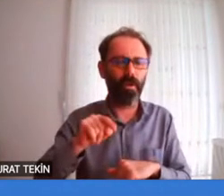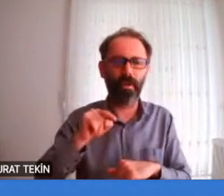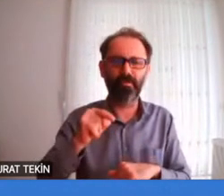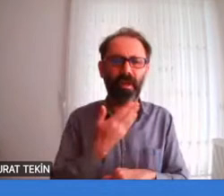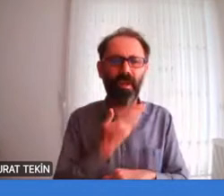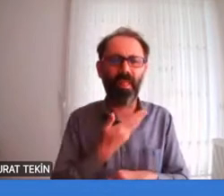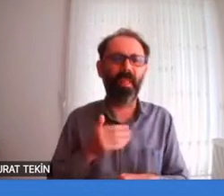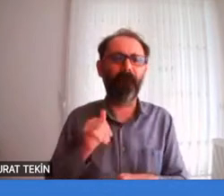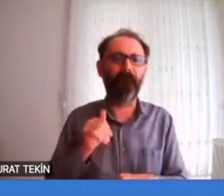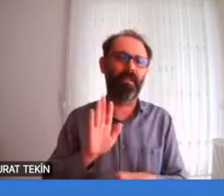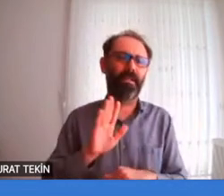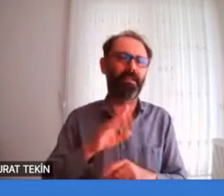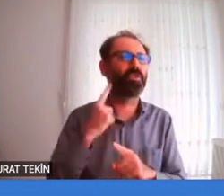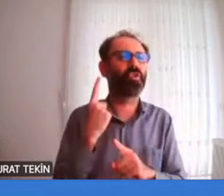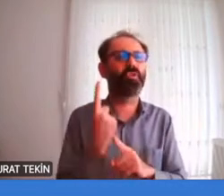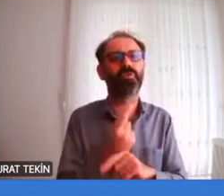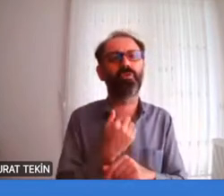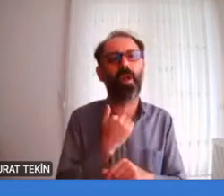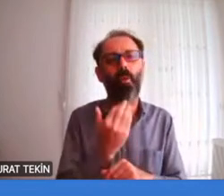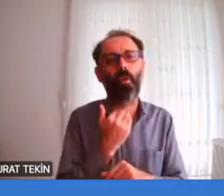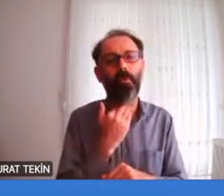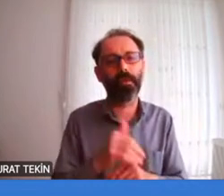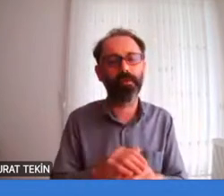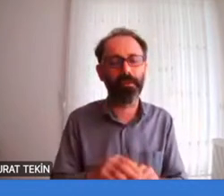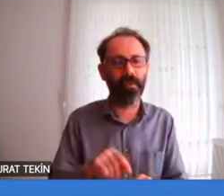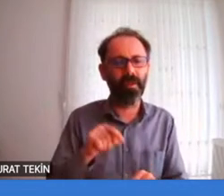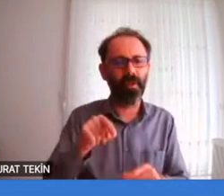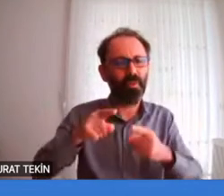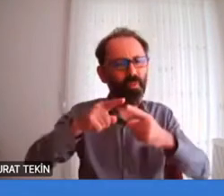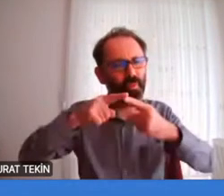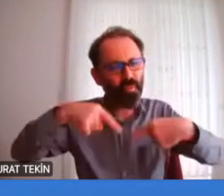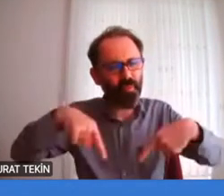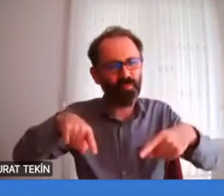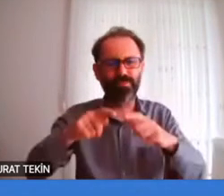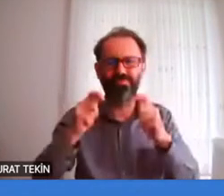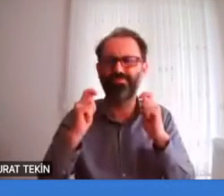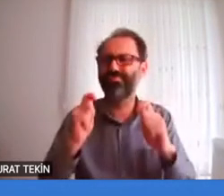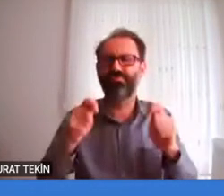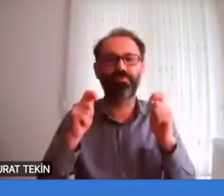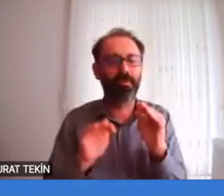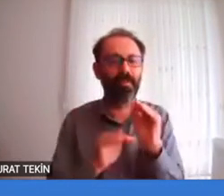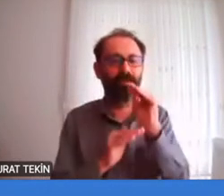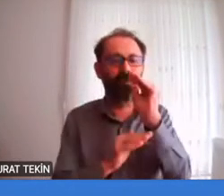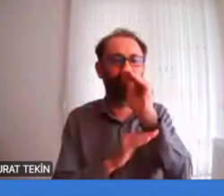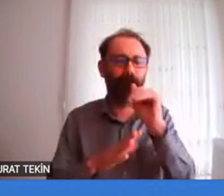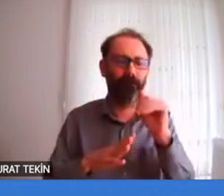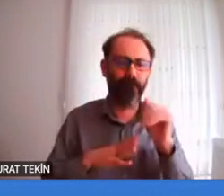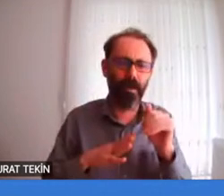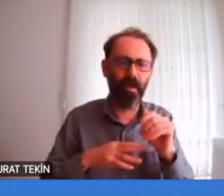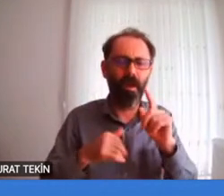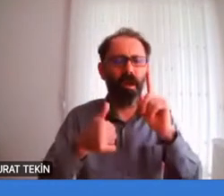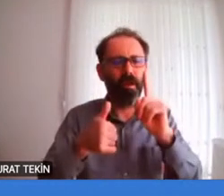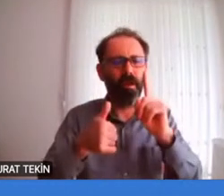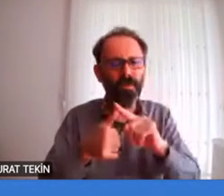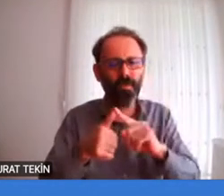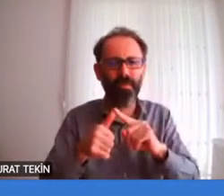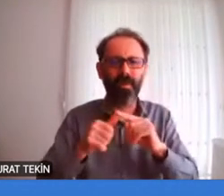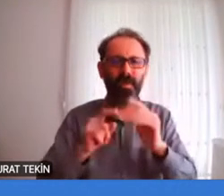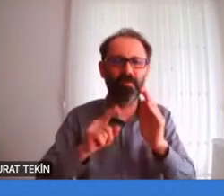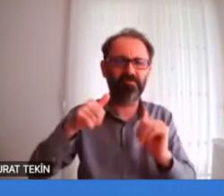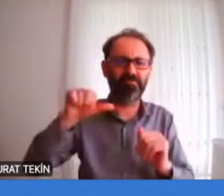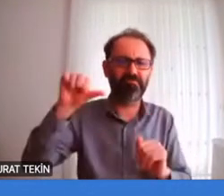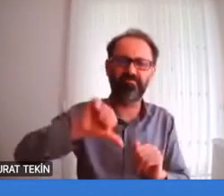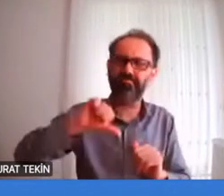şey olmuyor. Ve gerçekten birçok zorluk yaşayacaklardır. Çünkü en başta